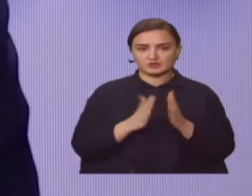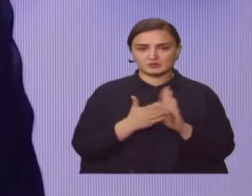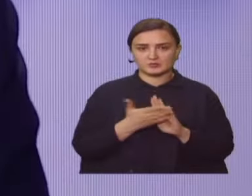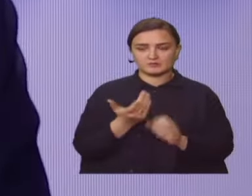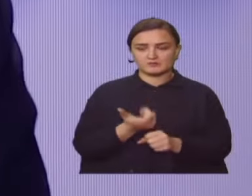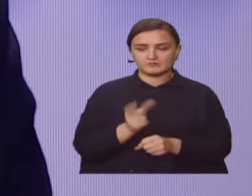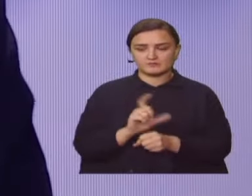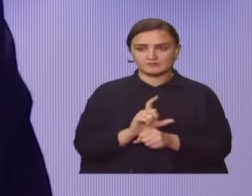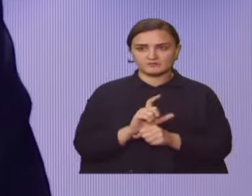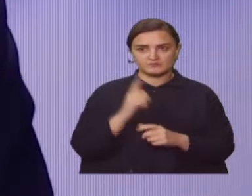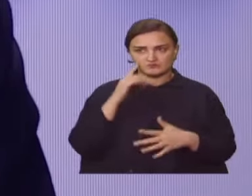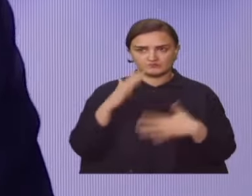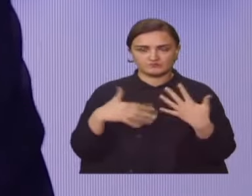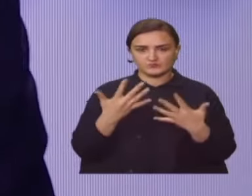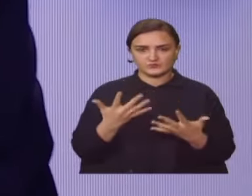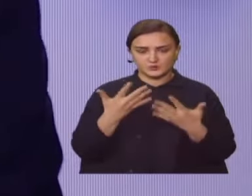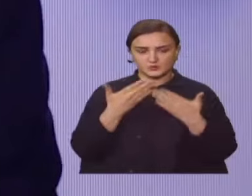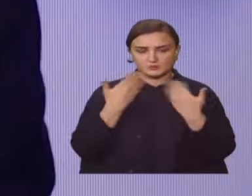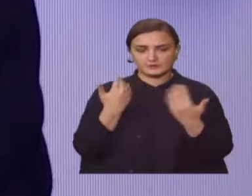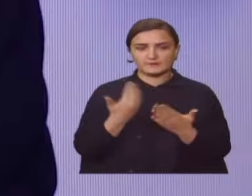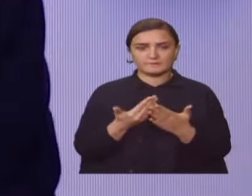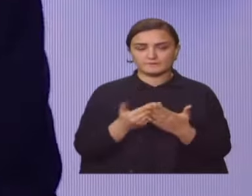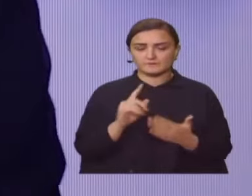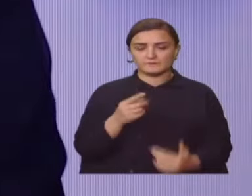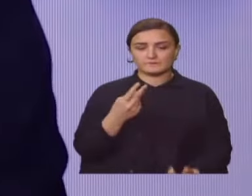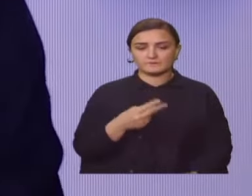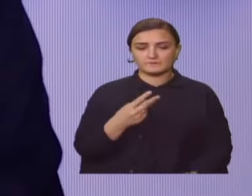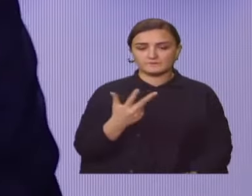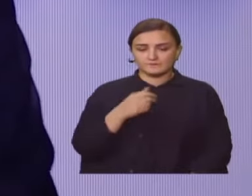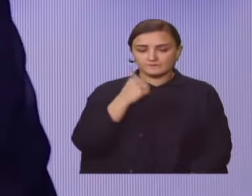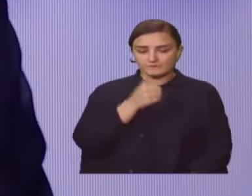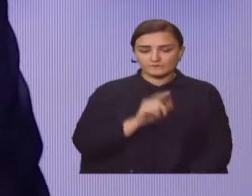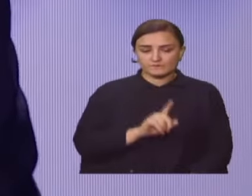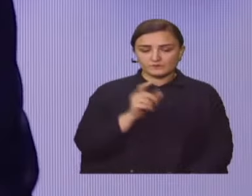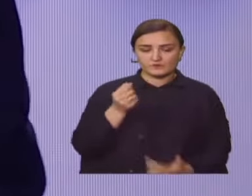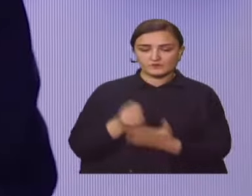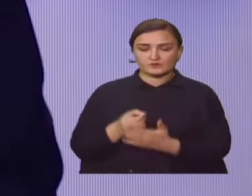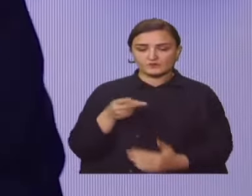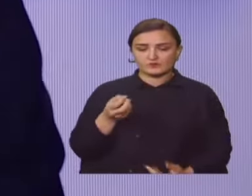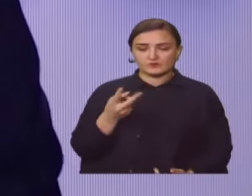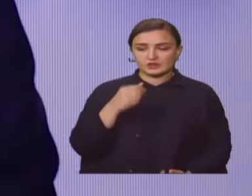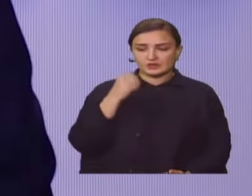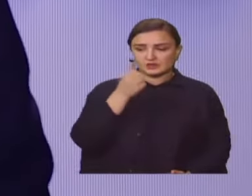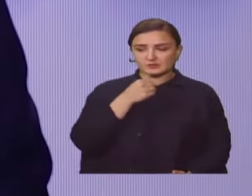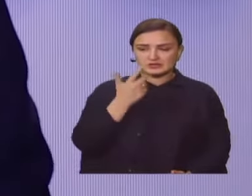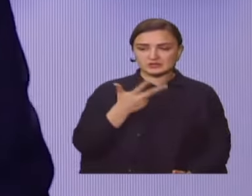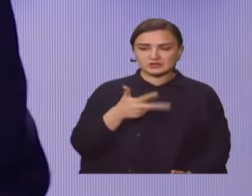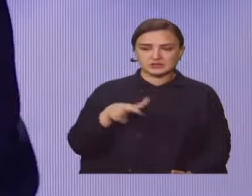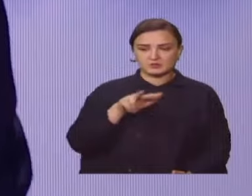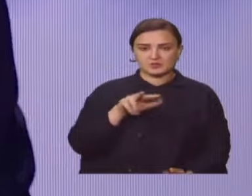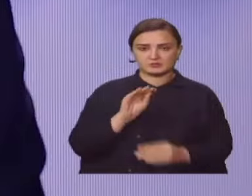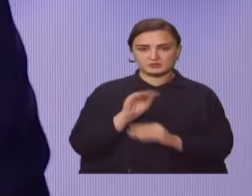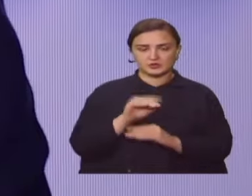საკმაოდ ბუნდოვანია და რატომ? იმიტომ რომ მაგალითად თუ ავიღებთ 2003 წლიდან 2012 წლამდე პერიოდს, იქაც სამჯერ გაიზარდა ეკონომიკა,